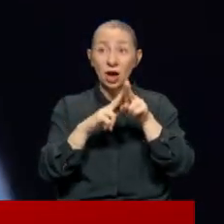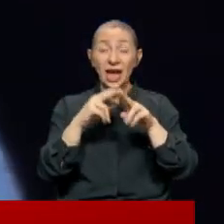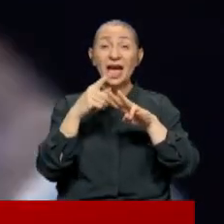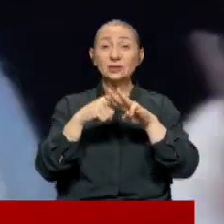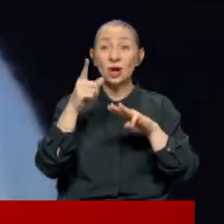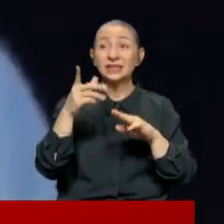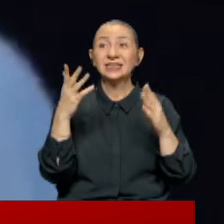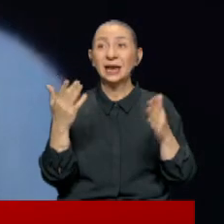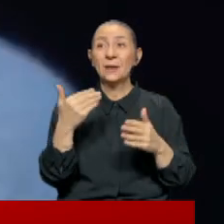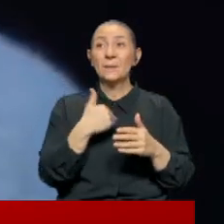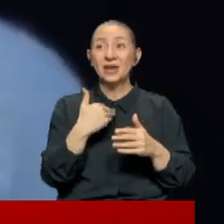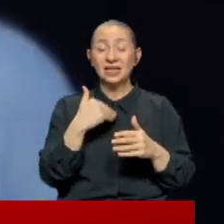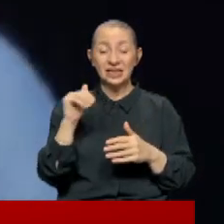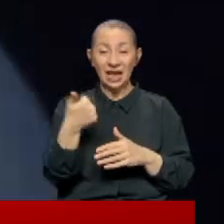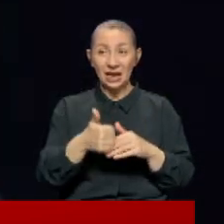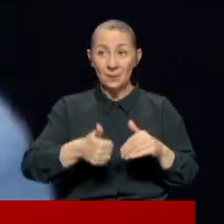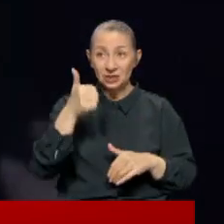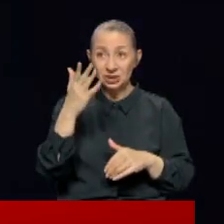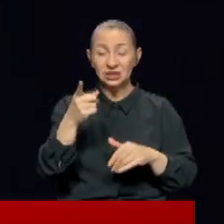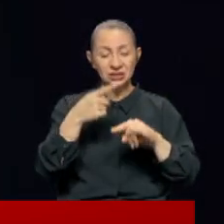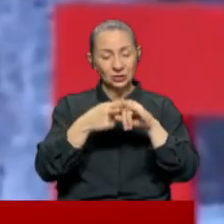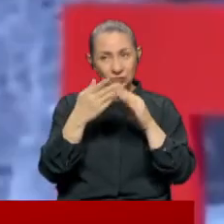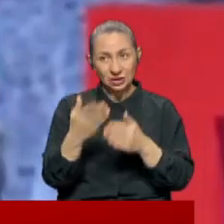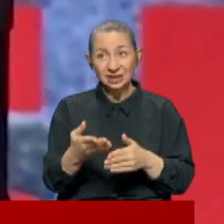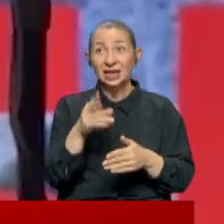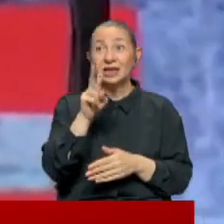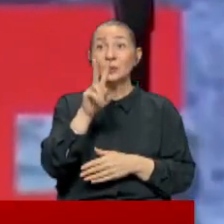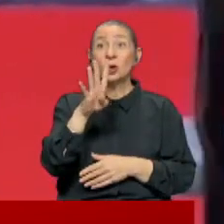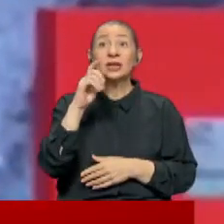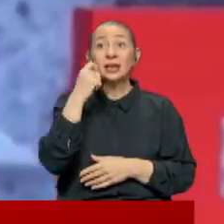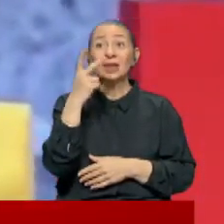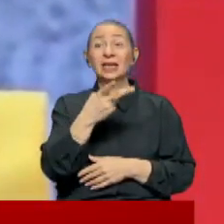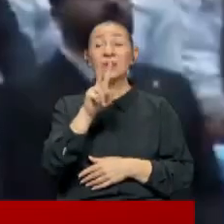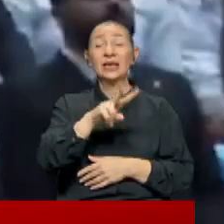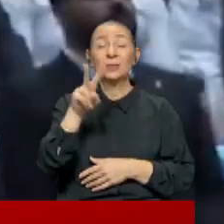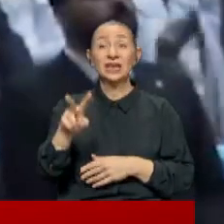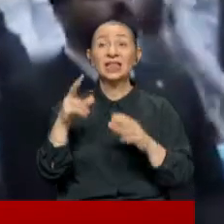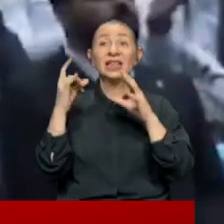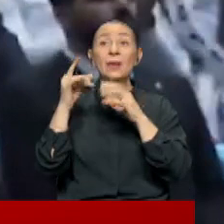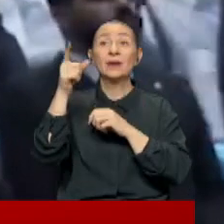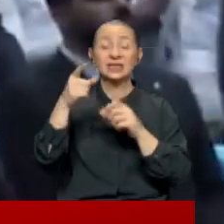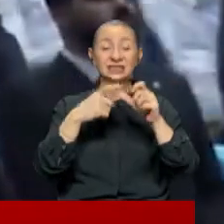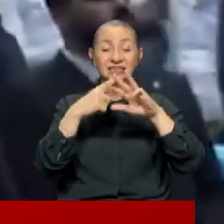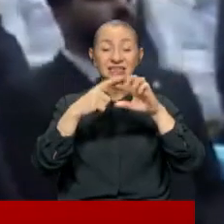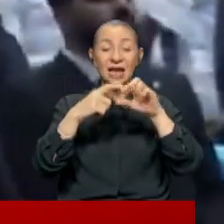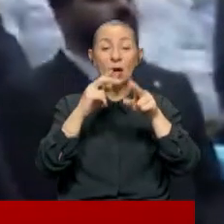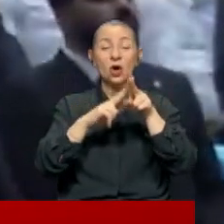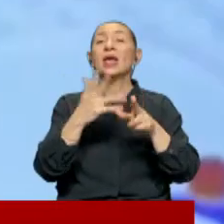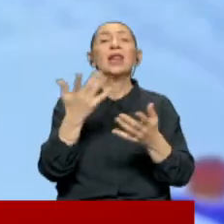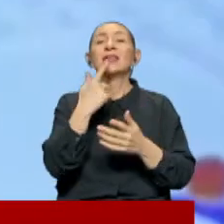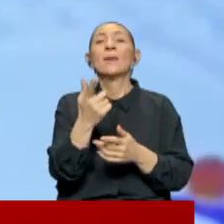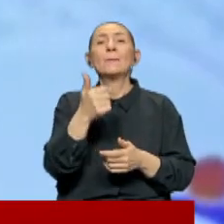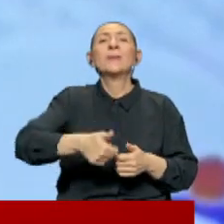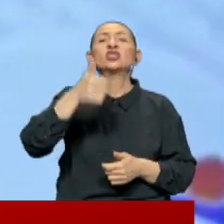Erdoğan Yani benim değerli başkanım Siz hoş geldiniz 24 Ekim 2022'de Diyarbakır'da serok yani Başkan